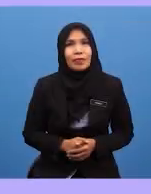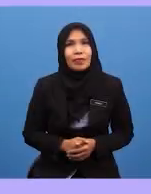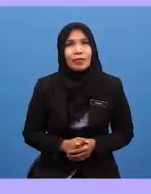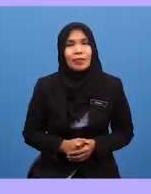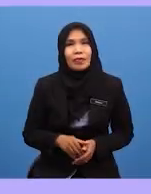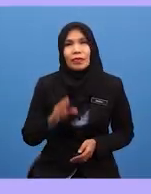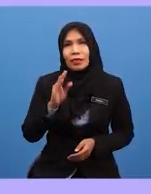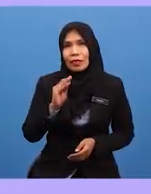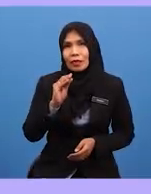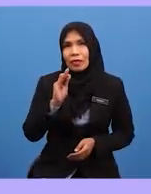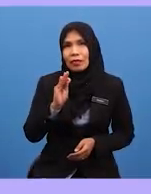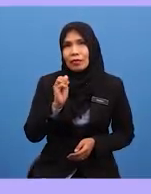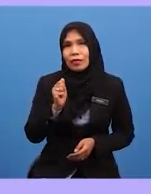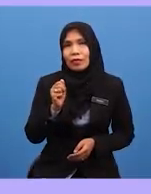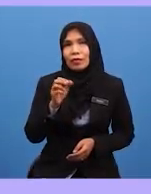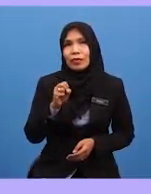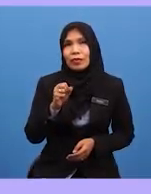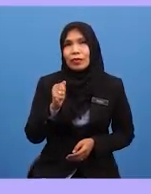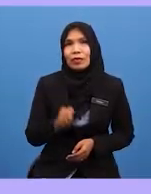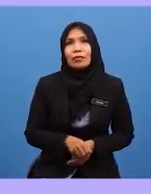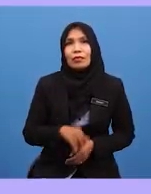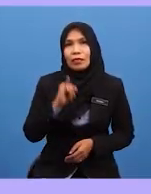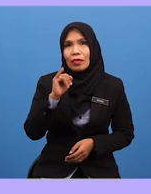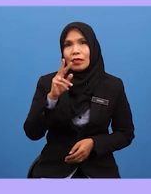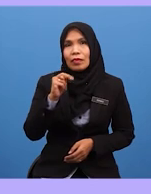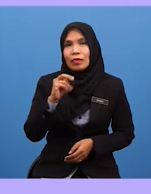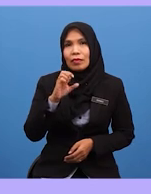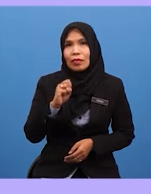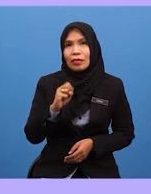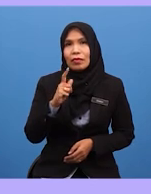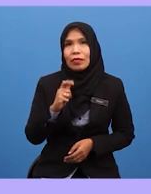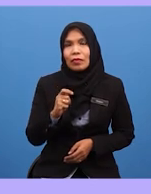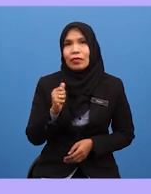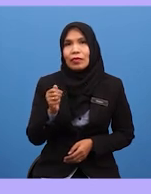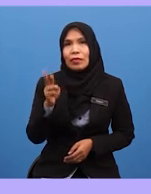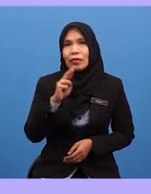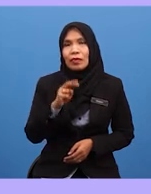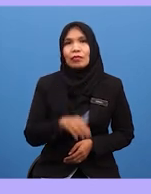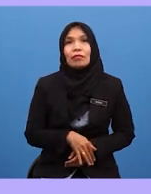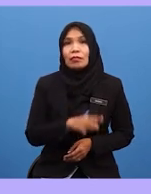fasa instar dan fasa ekdisis.